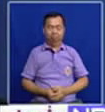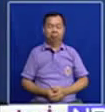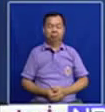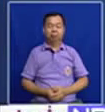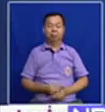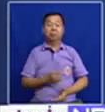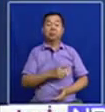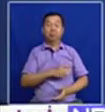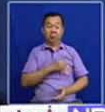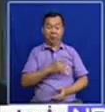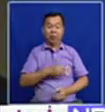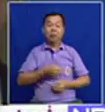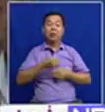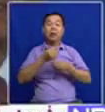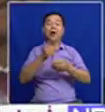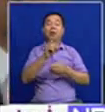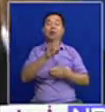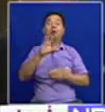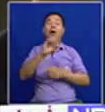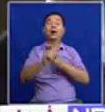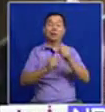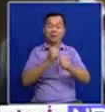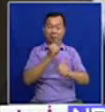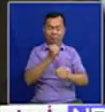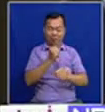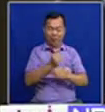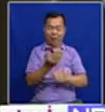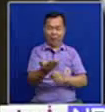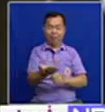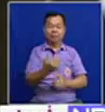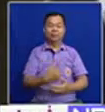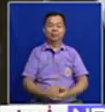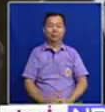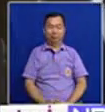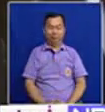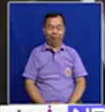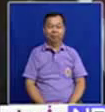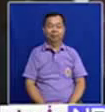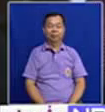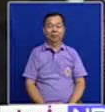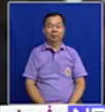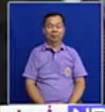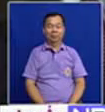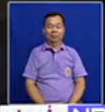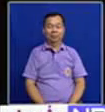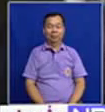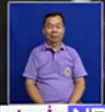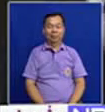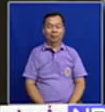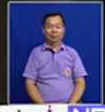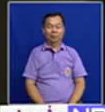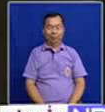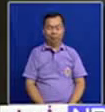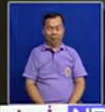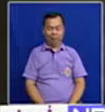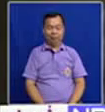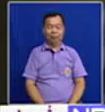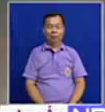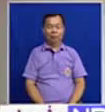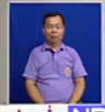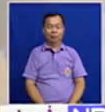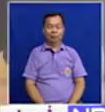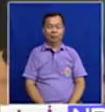for 150 years anniversary. Glad to see you and enjoy your beautiful night. Thank